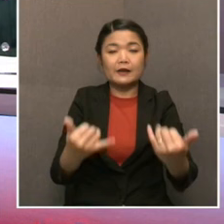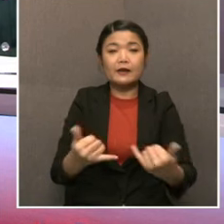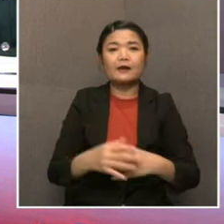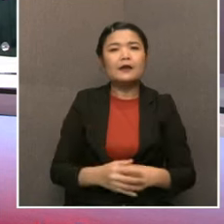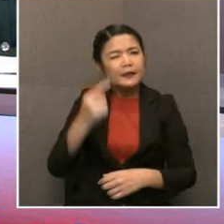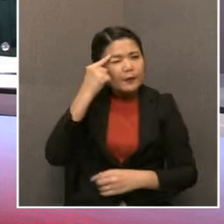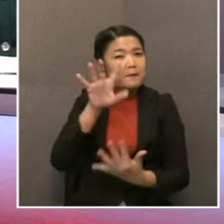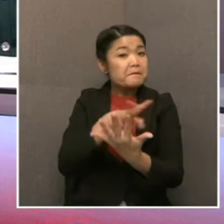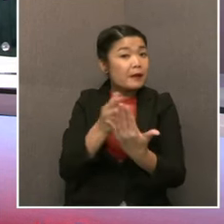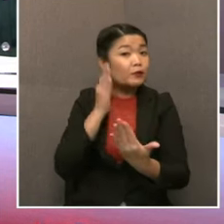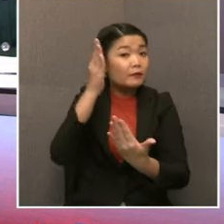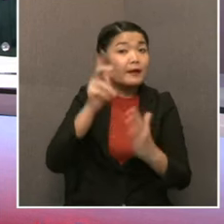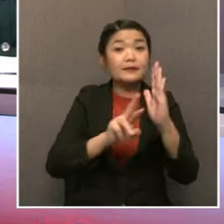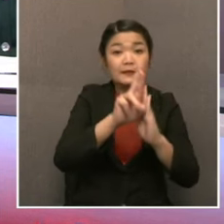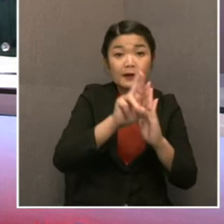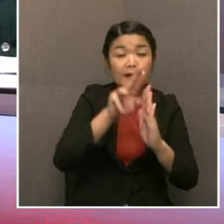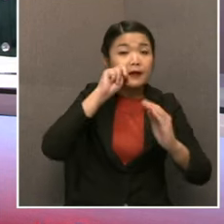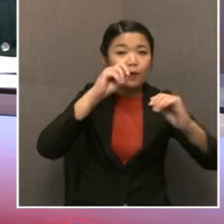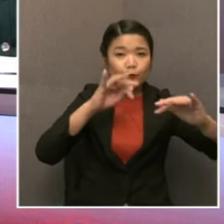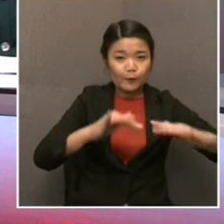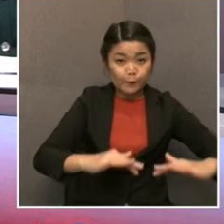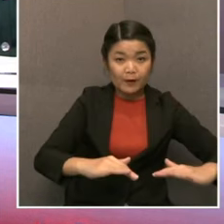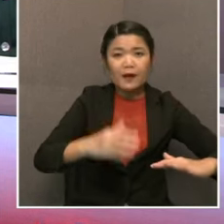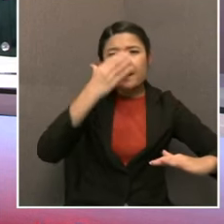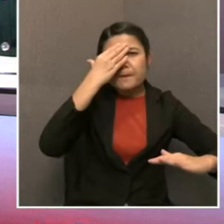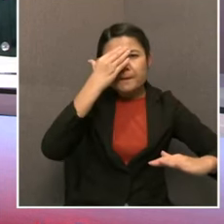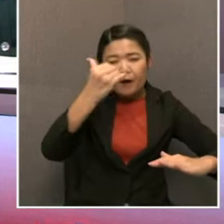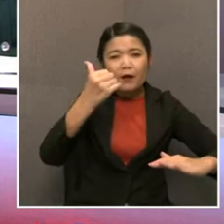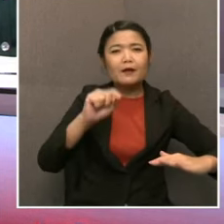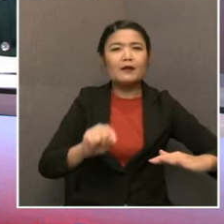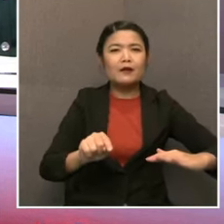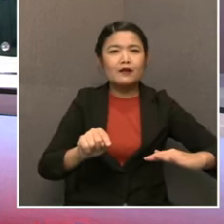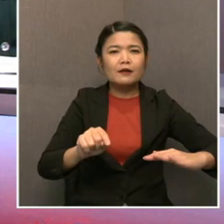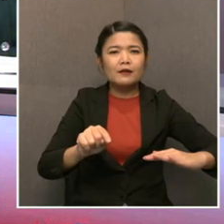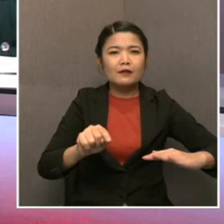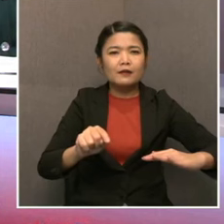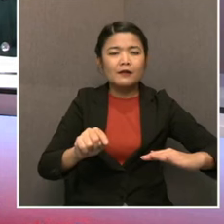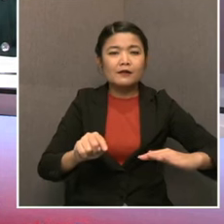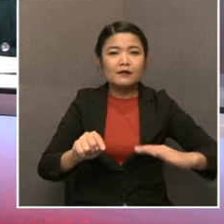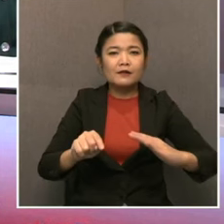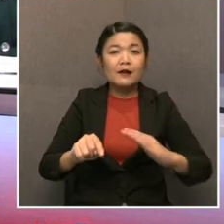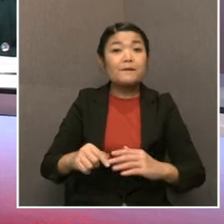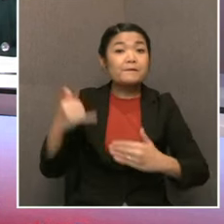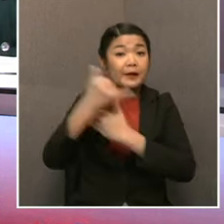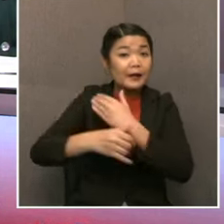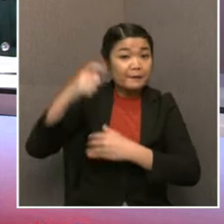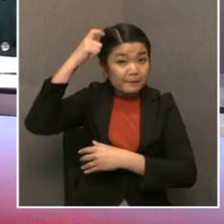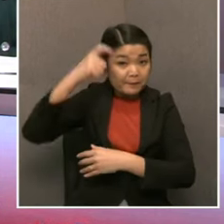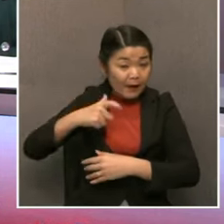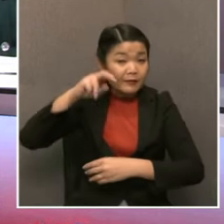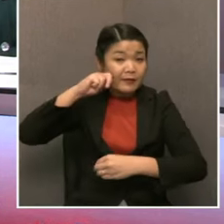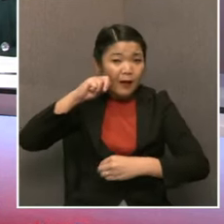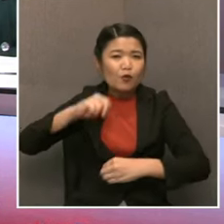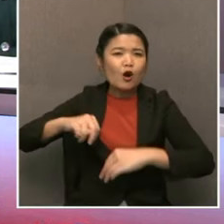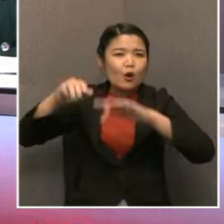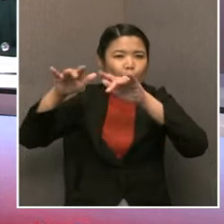์ที่มาจากทางตอนบน จากพเทศเมตมาลดลงรมถึงฝนใ